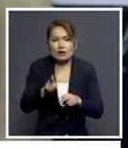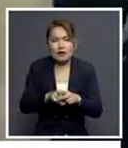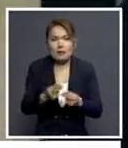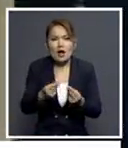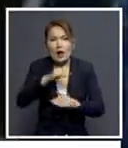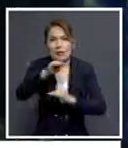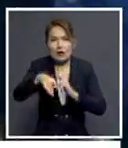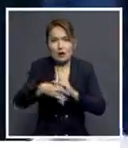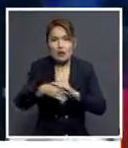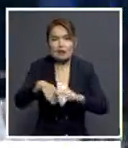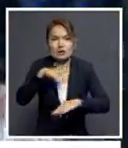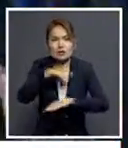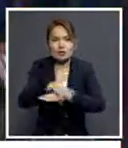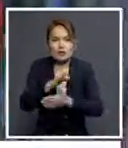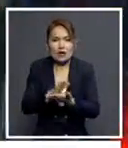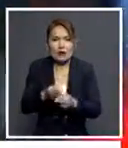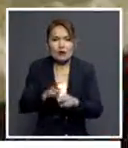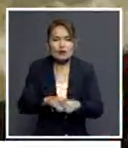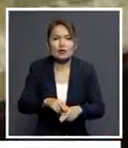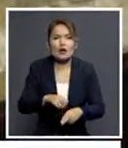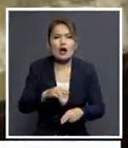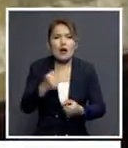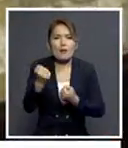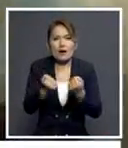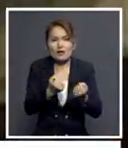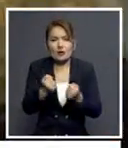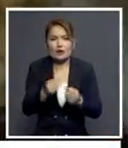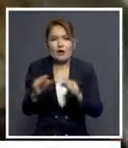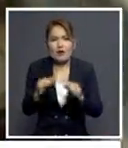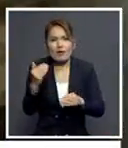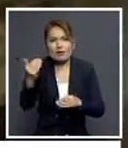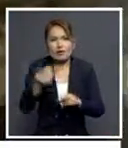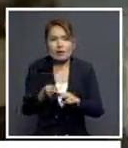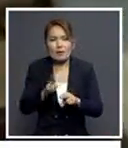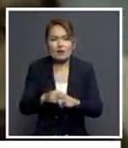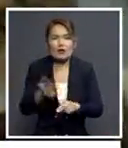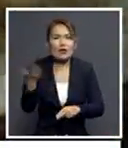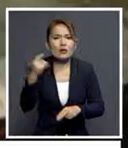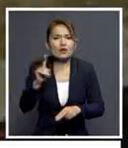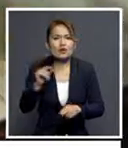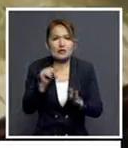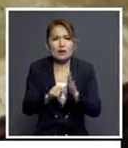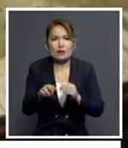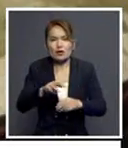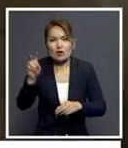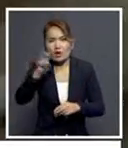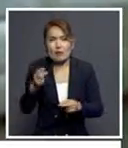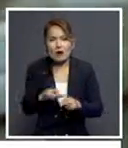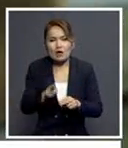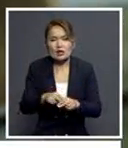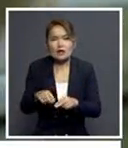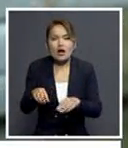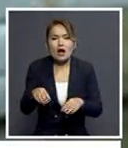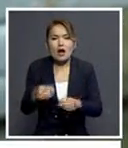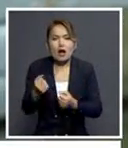пара тасығанын жазған. Және де Оскар Сантена жалпы алғанда 160 миллион доллар көлемінде ақша тасыған екен.